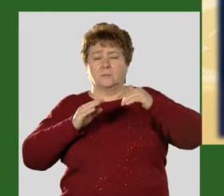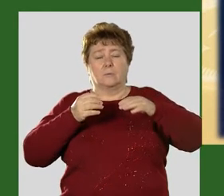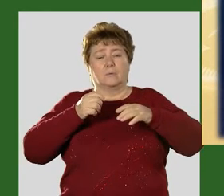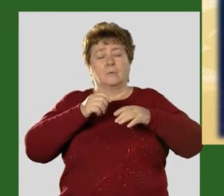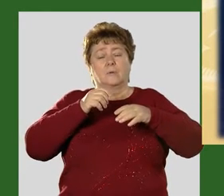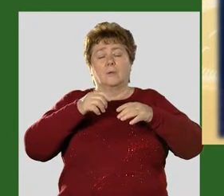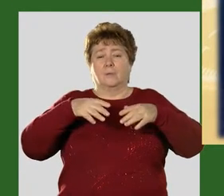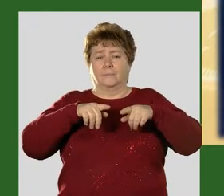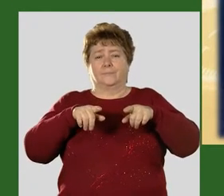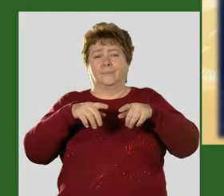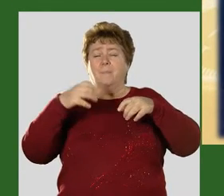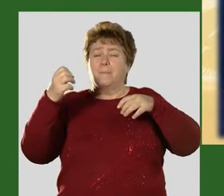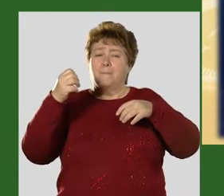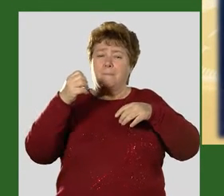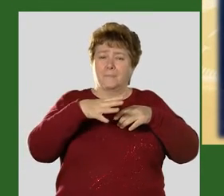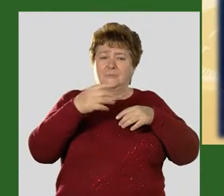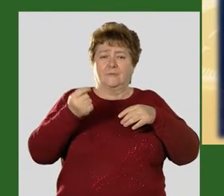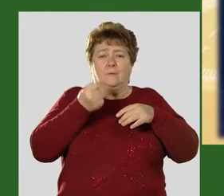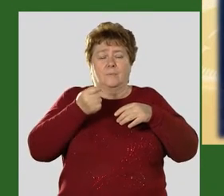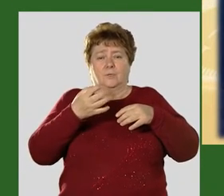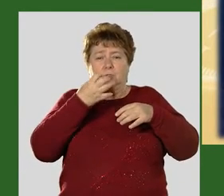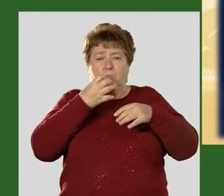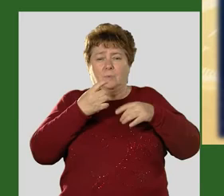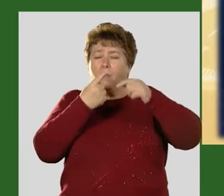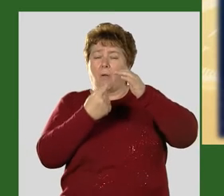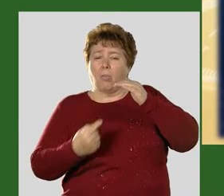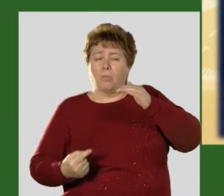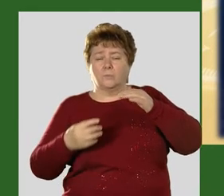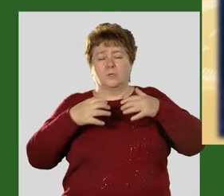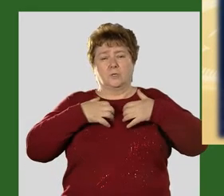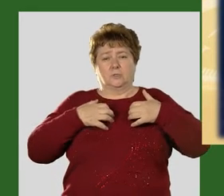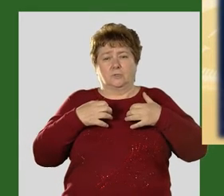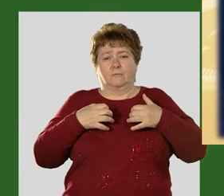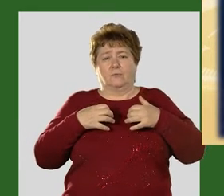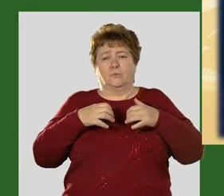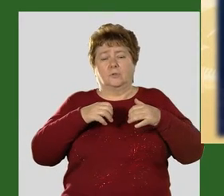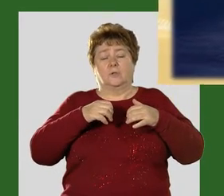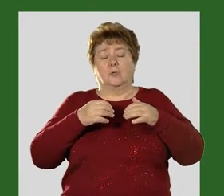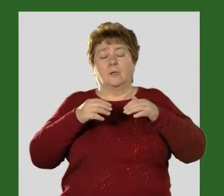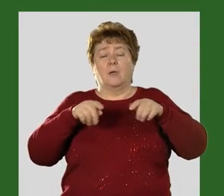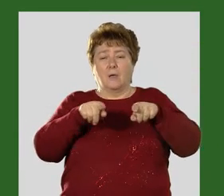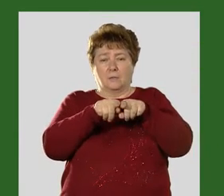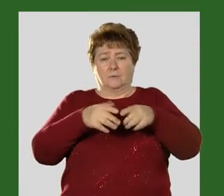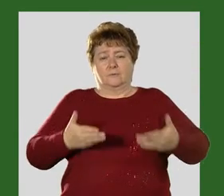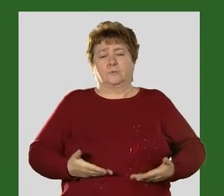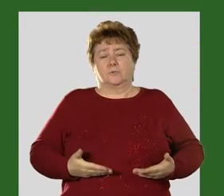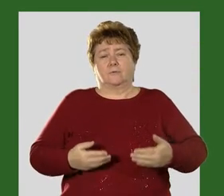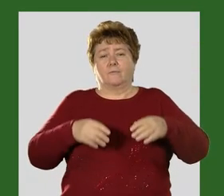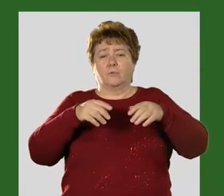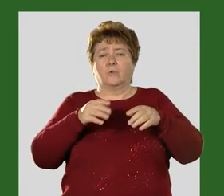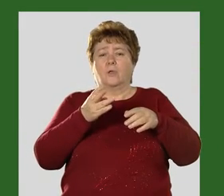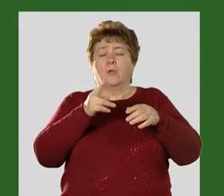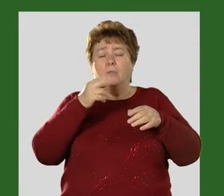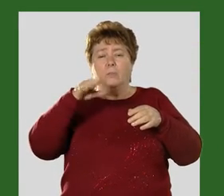Здесь глубже, меньше света и тепла. Животные ведут в основном придонный образ жизни.